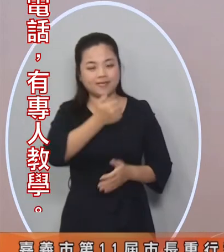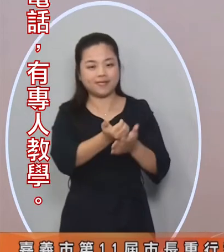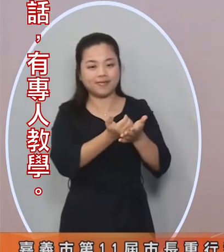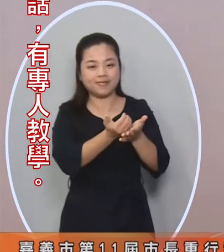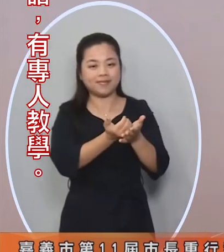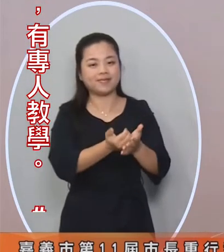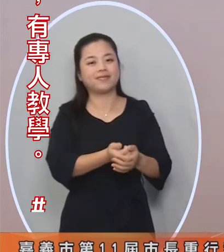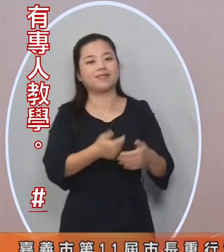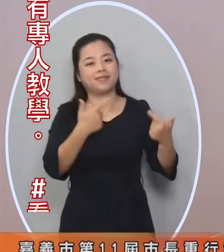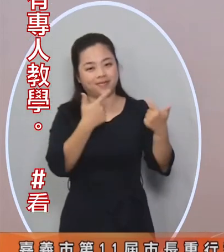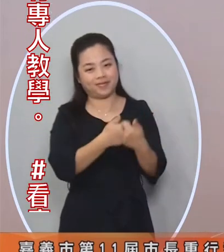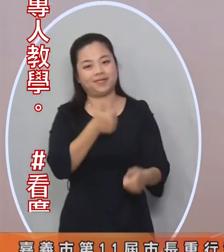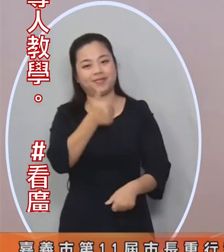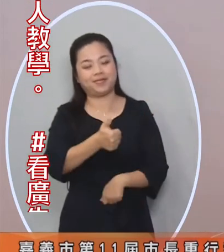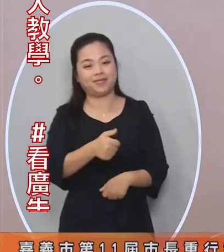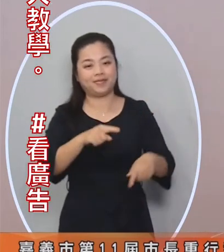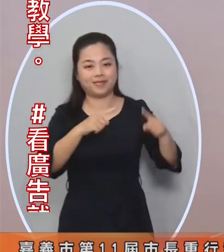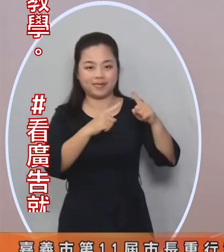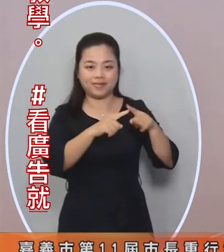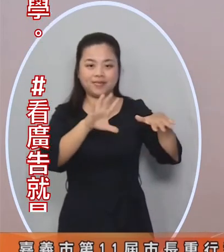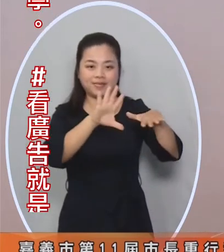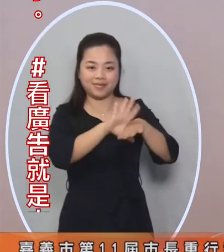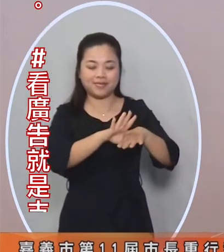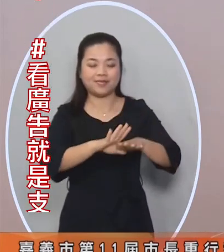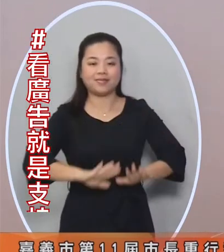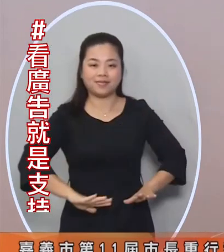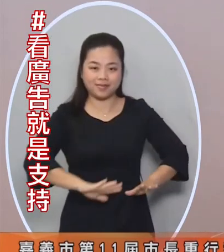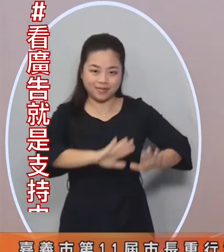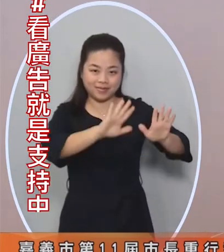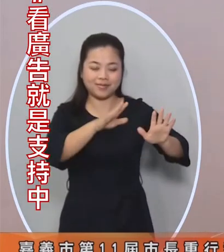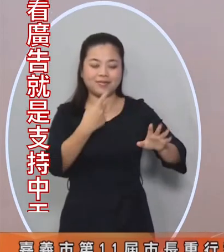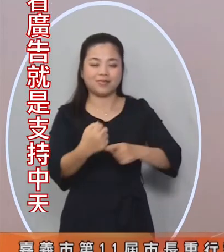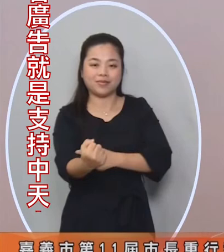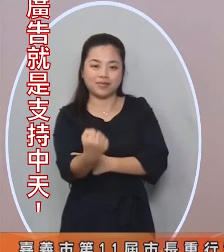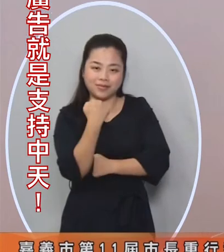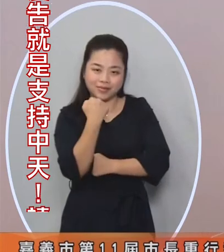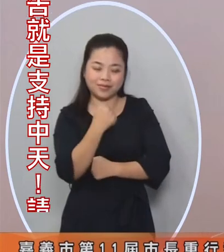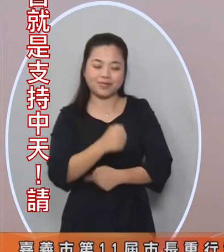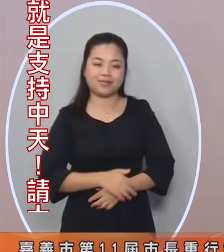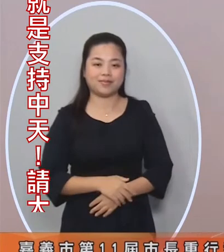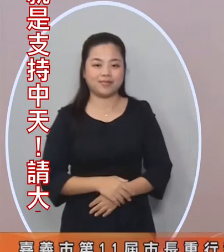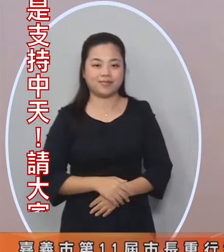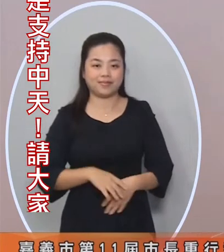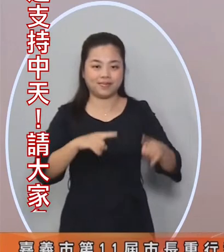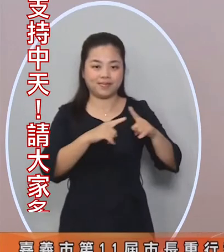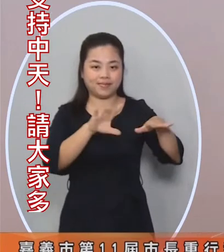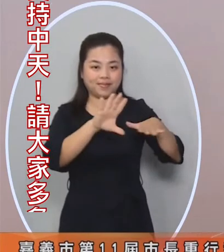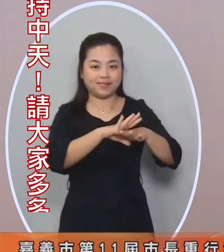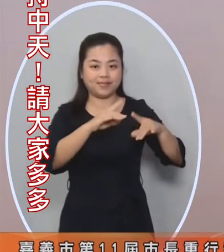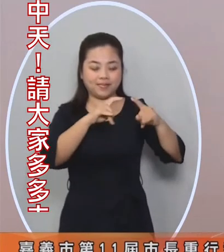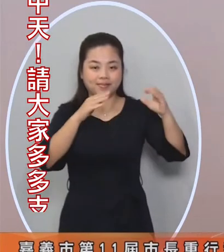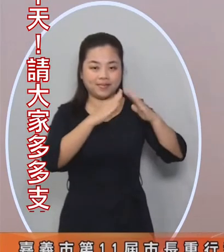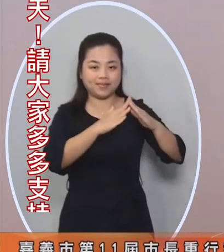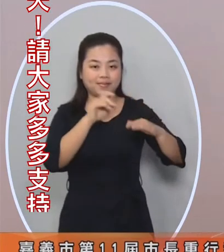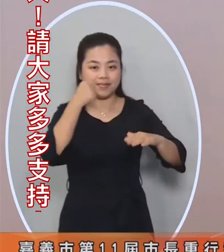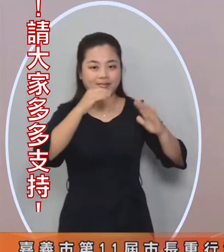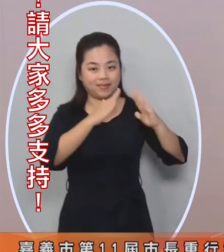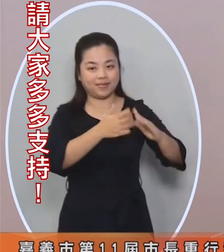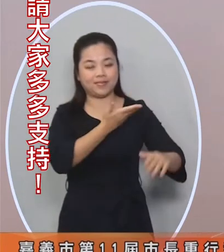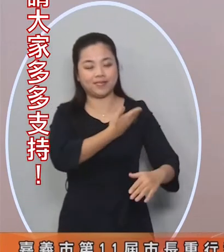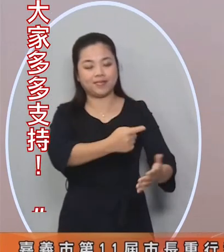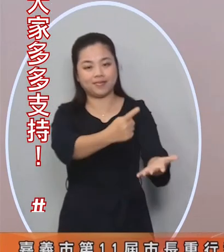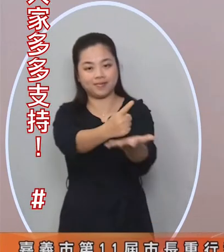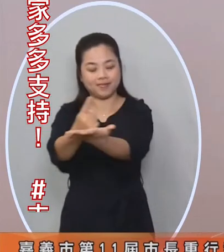好的城市，因为咱的人文，因为咱的发展，因为咱的打拼，所以我们把人文城市的嘉义市，让大